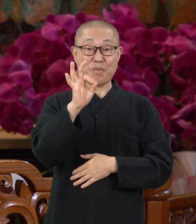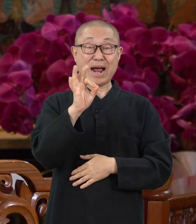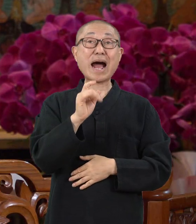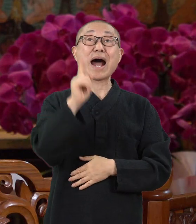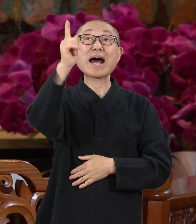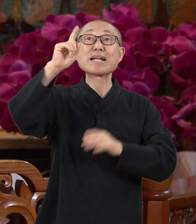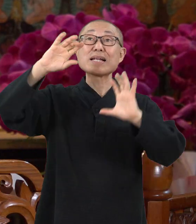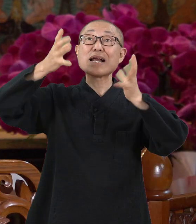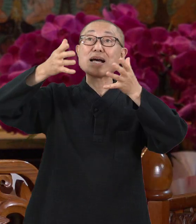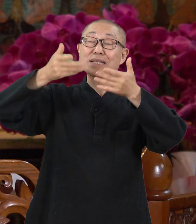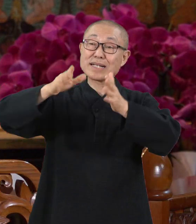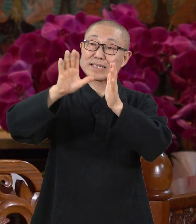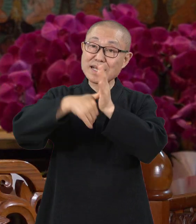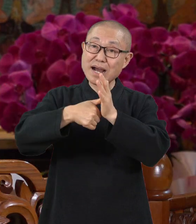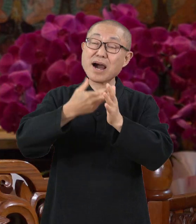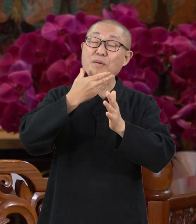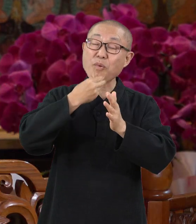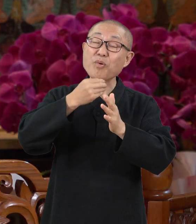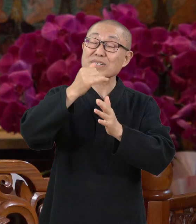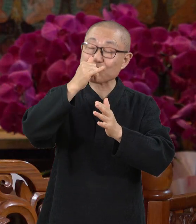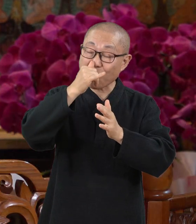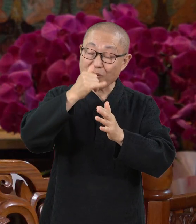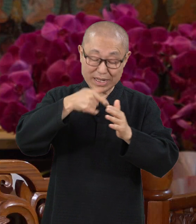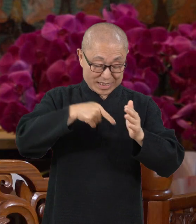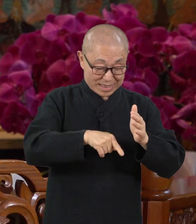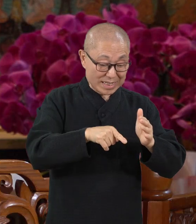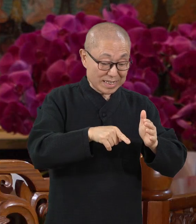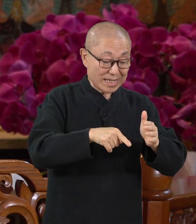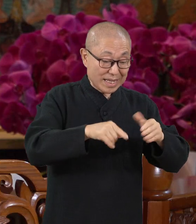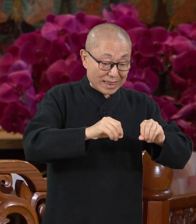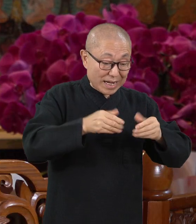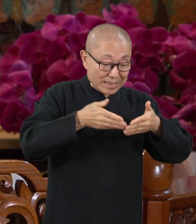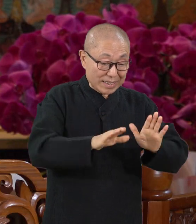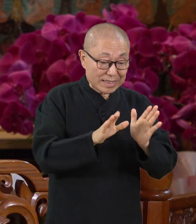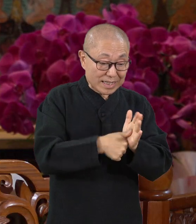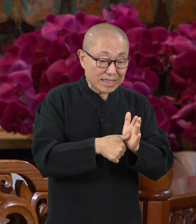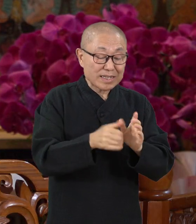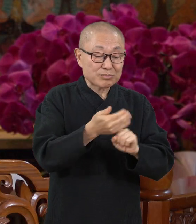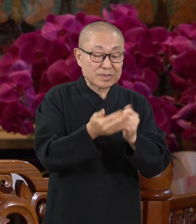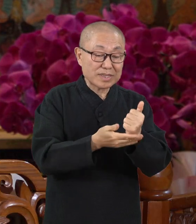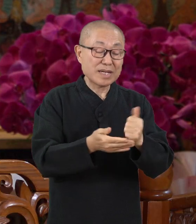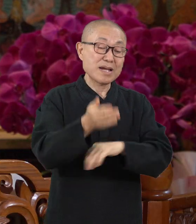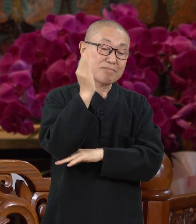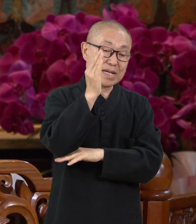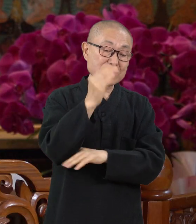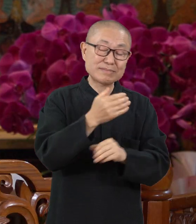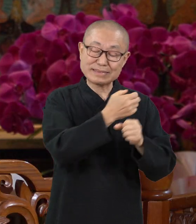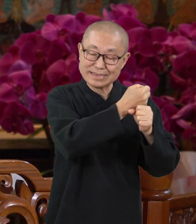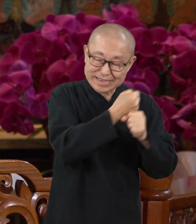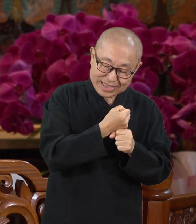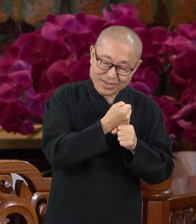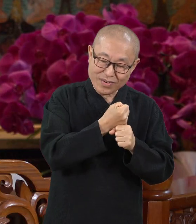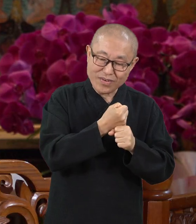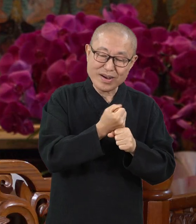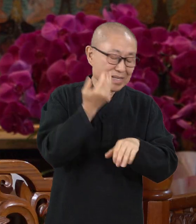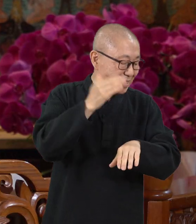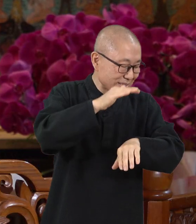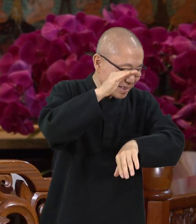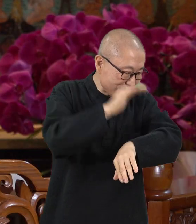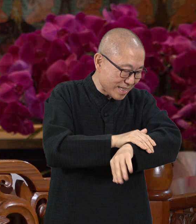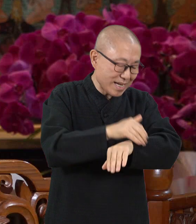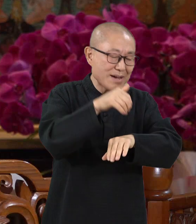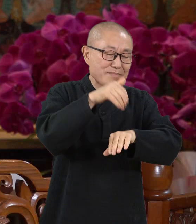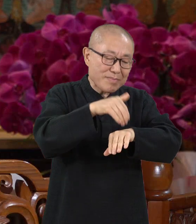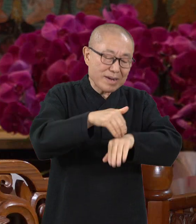천상에 태어나려면 이러한 복이 있고 지상에 태어나서는 부처님 말씀에 의지해서 반야지혜를